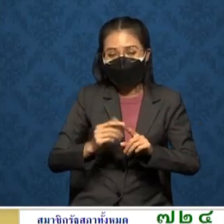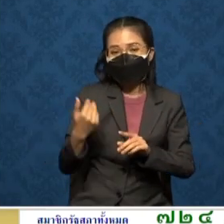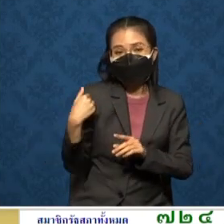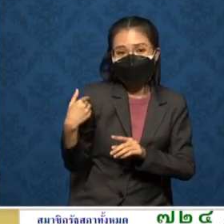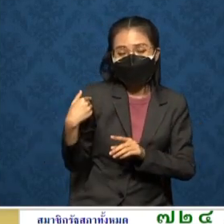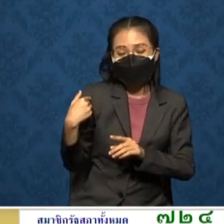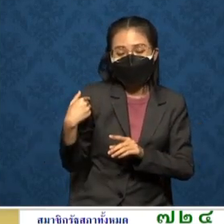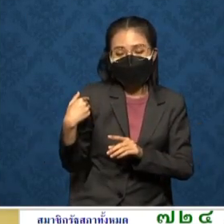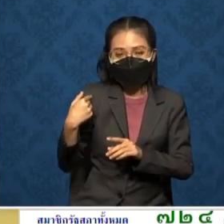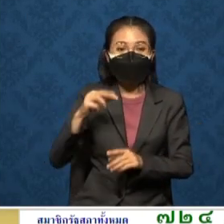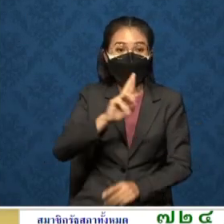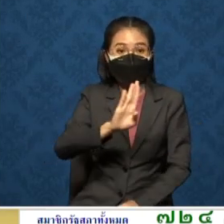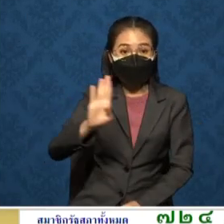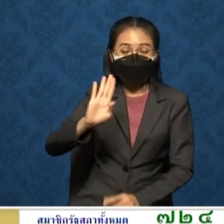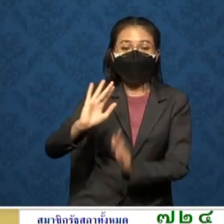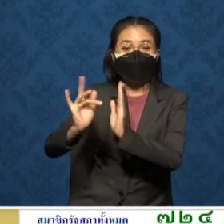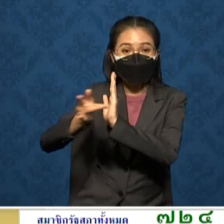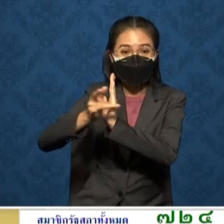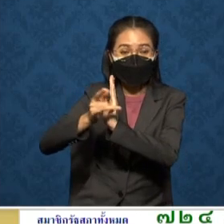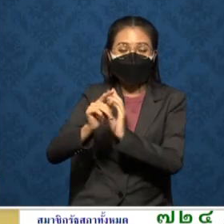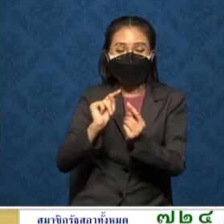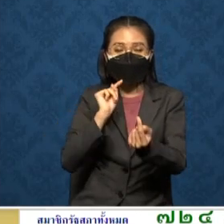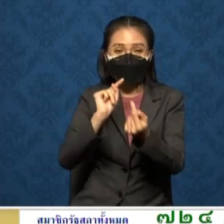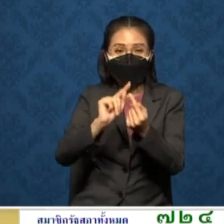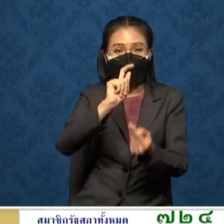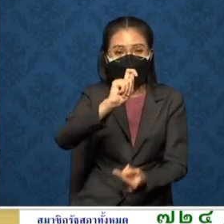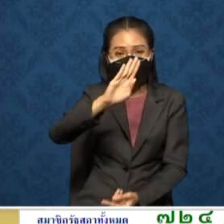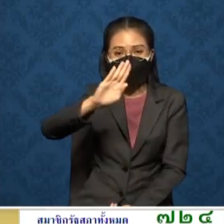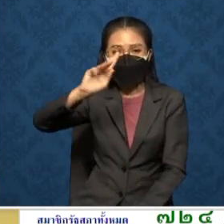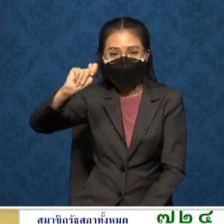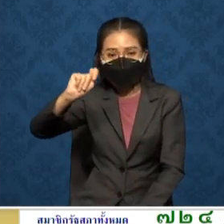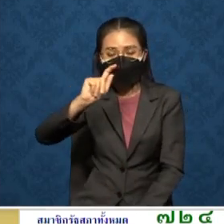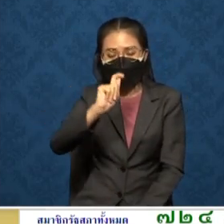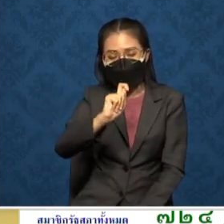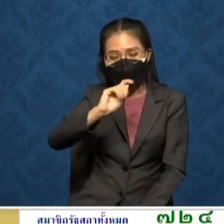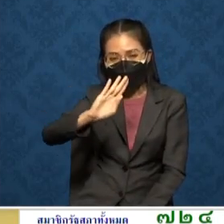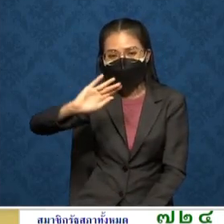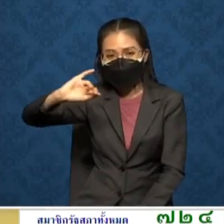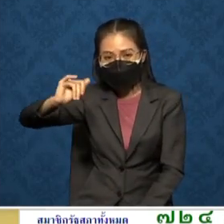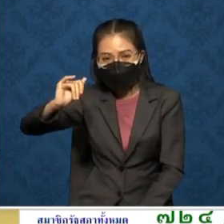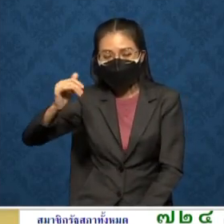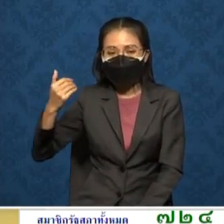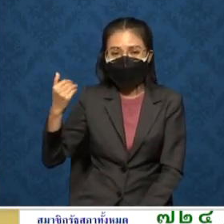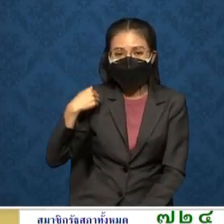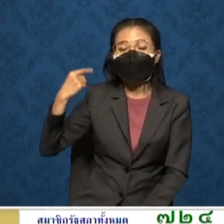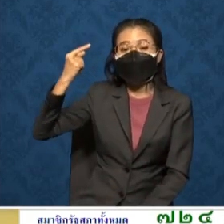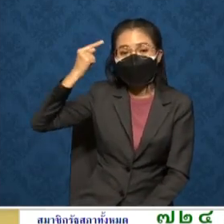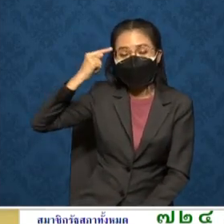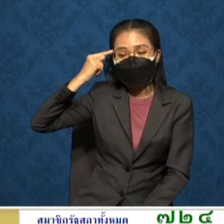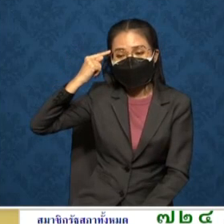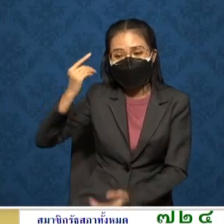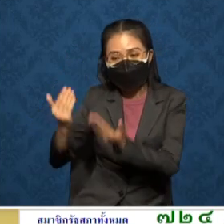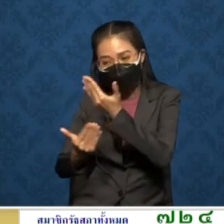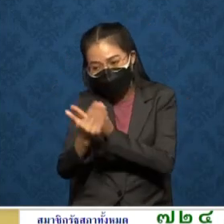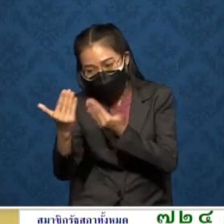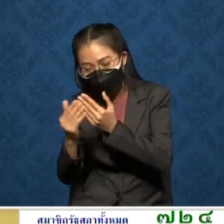กทรอนิกส์นี้แก่องค์กรปกครองส่วนท้องถิ่นก็ได้คิดกันกับกรมส่งเสริมการปกครองส่วนท้องถิ่นและ